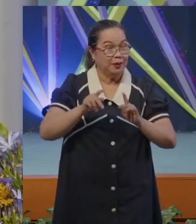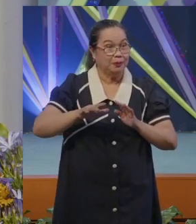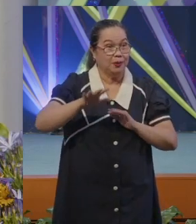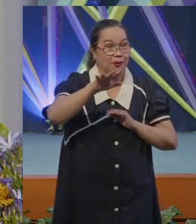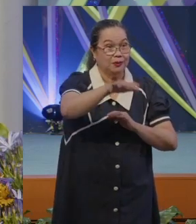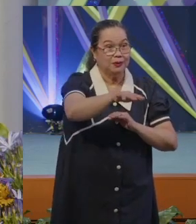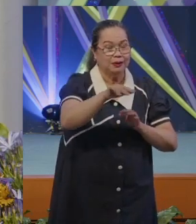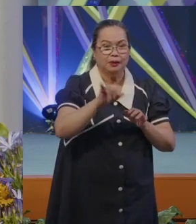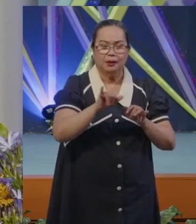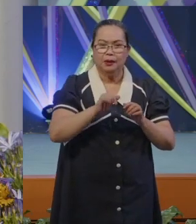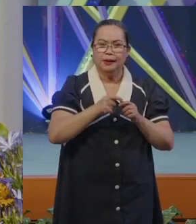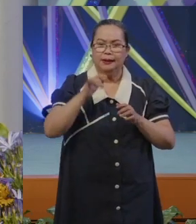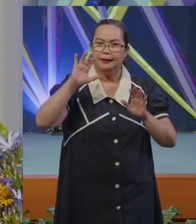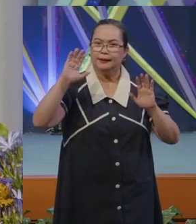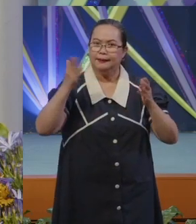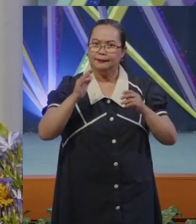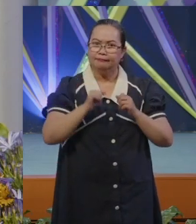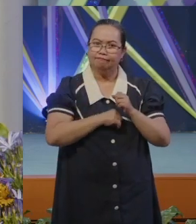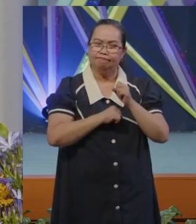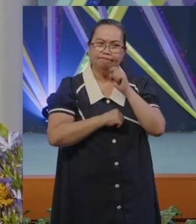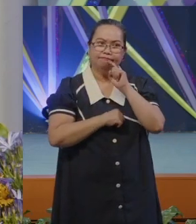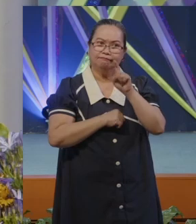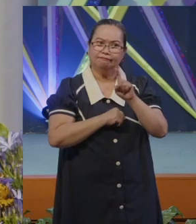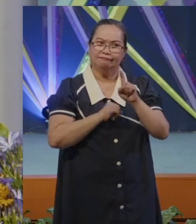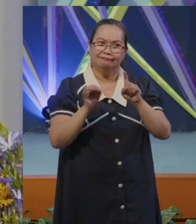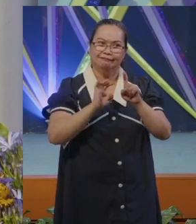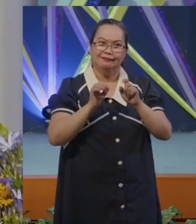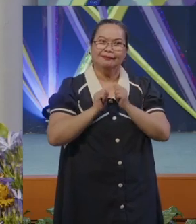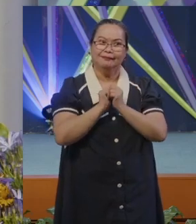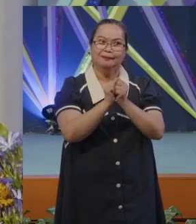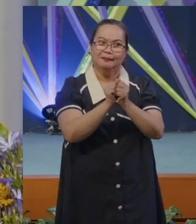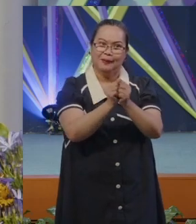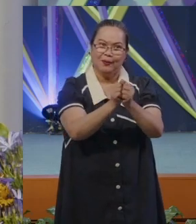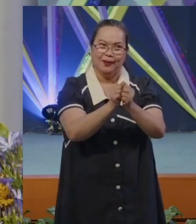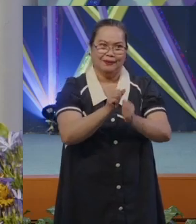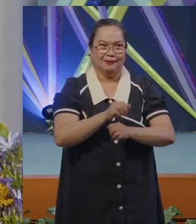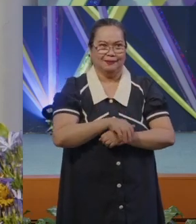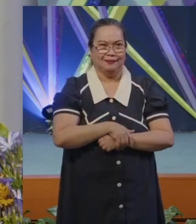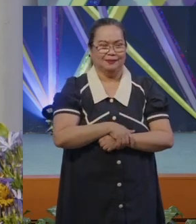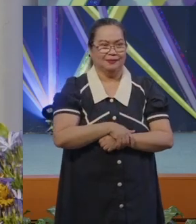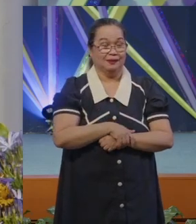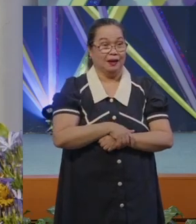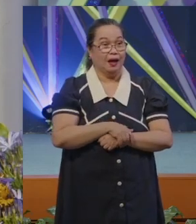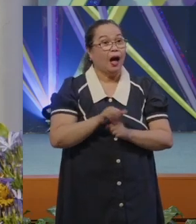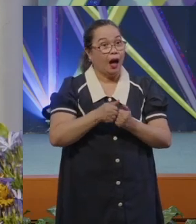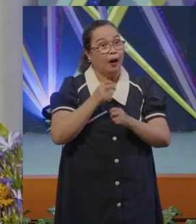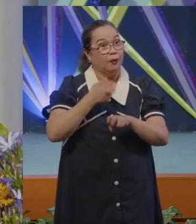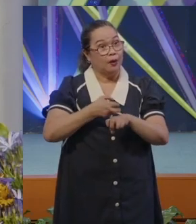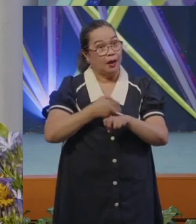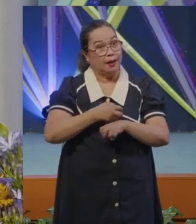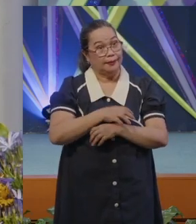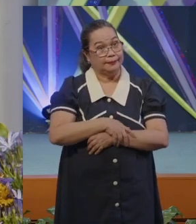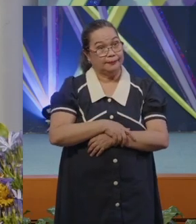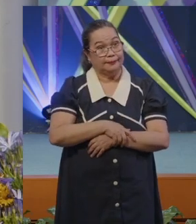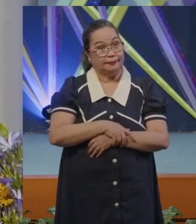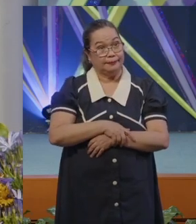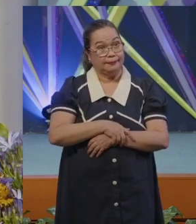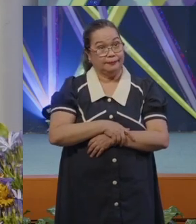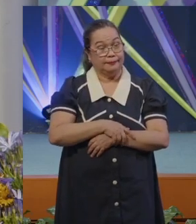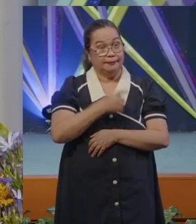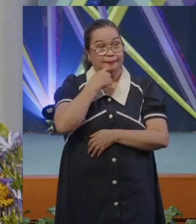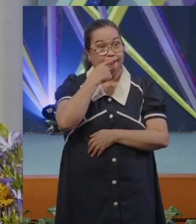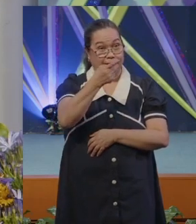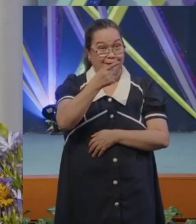Ngayon, parang, okay, so may mga kasama siya. Gaano ba kahirap yon? Well, ang sabi sa